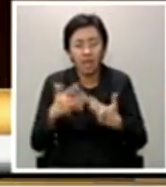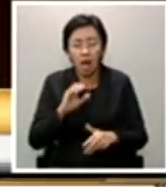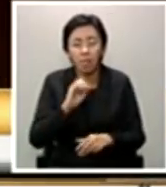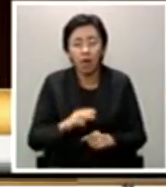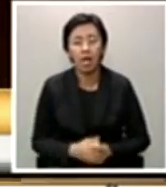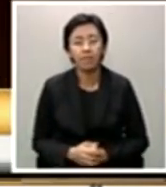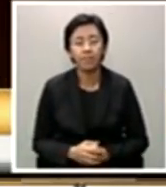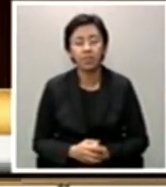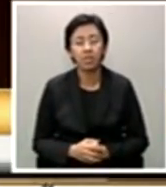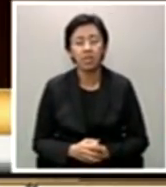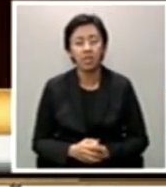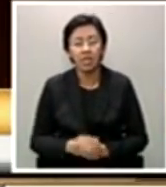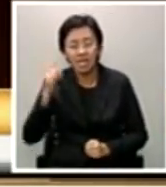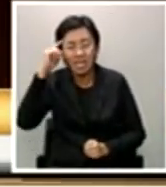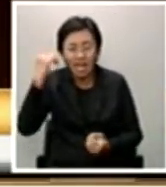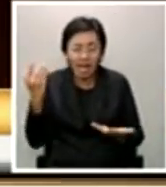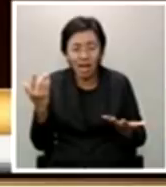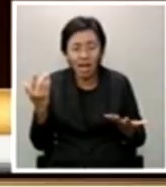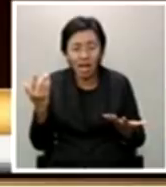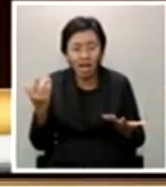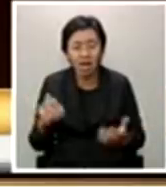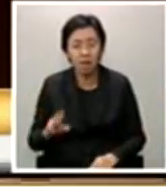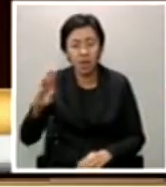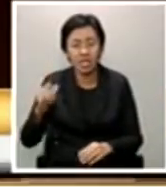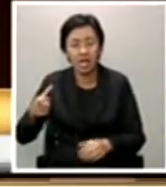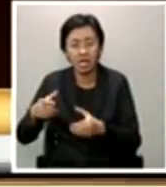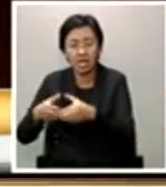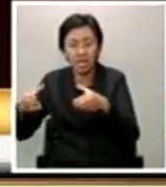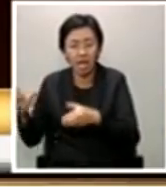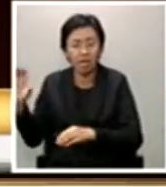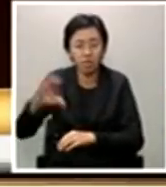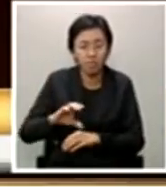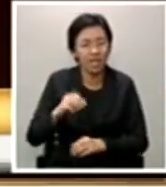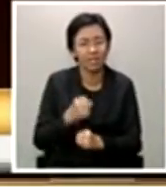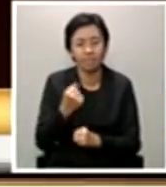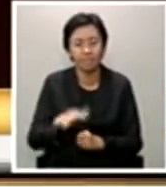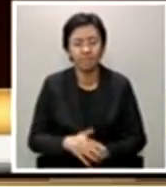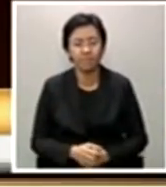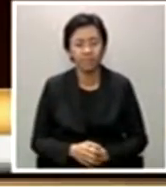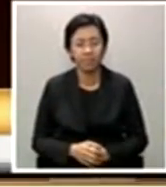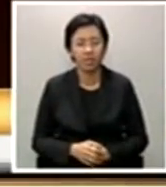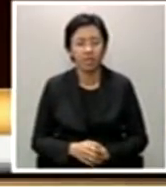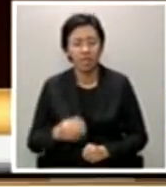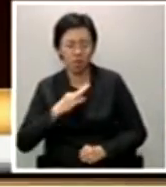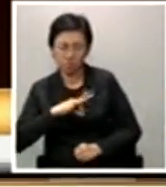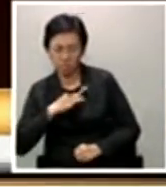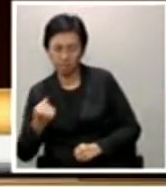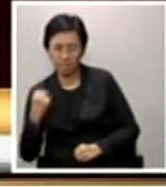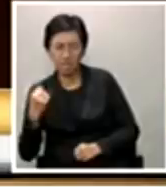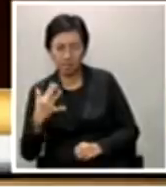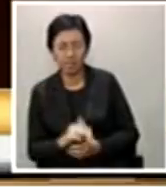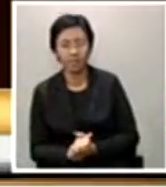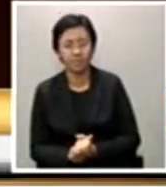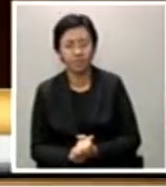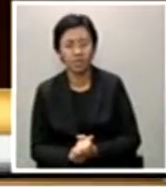าซิลิคอนวอลเลย์มายักษ์ใหญ่มาเป็นไปไม่ได้เขายังไม่มั่นใจมันก็